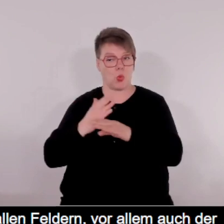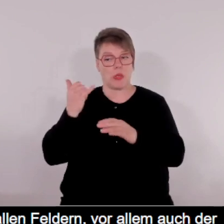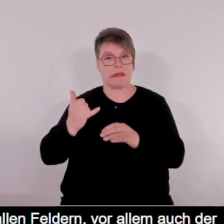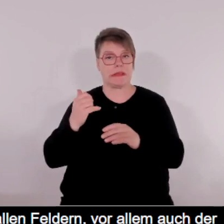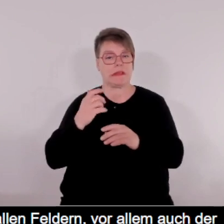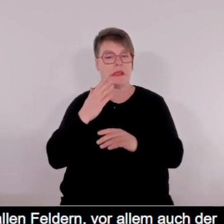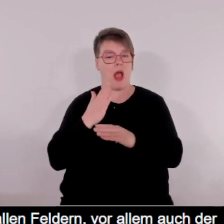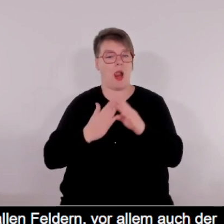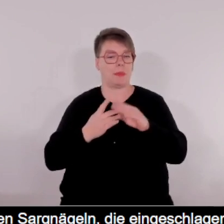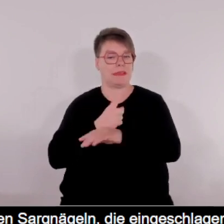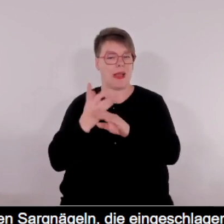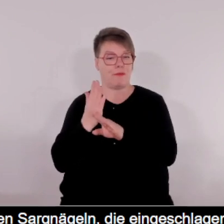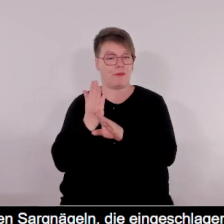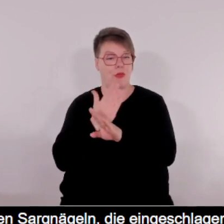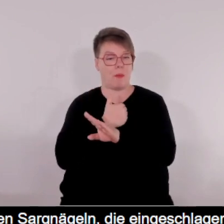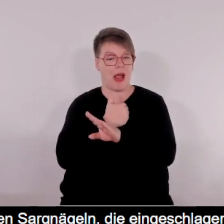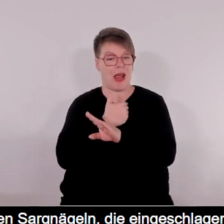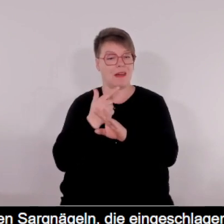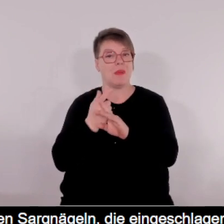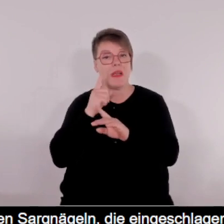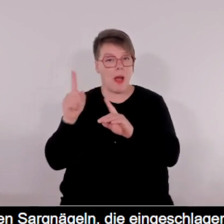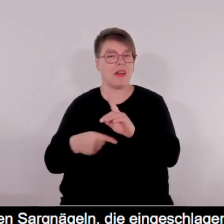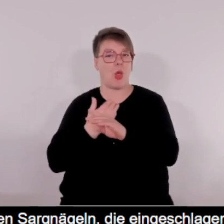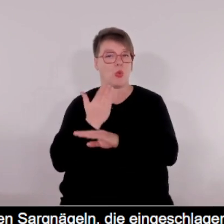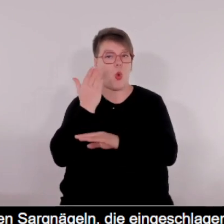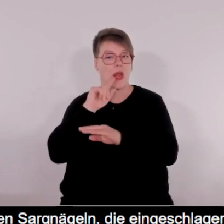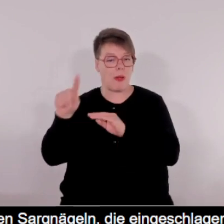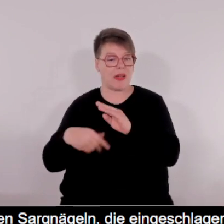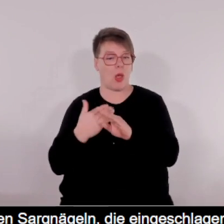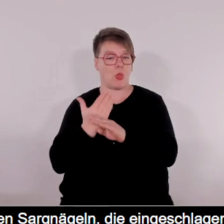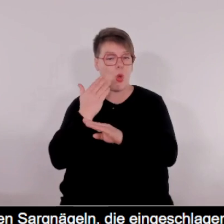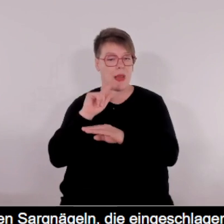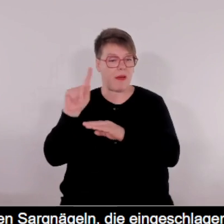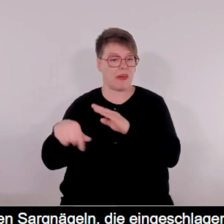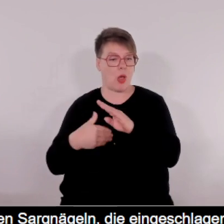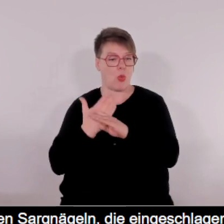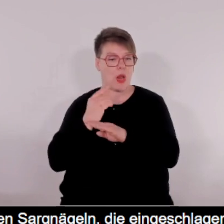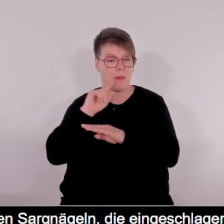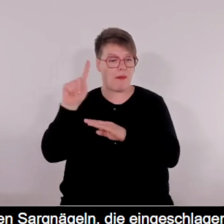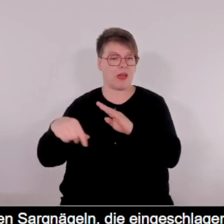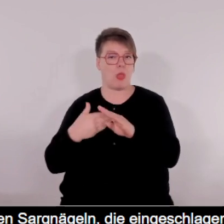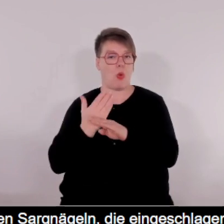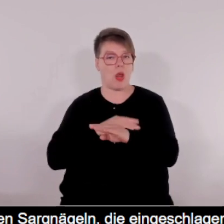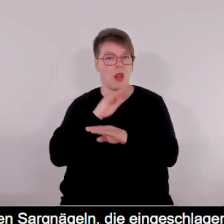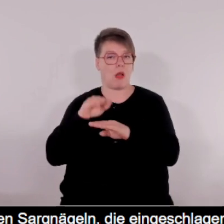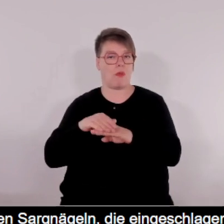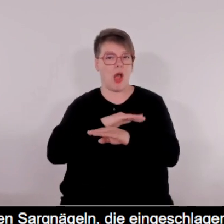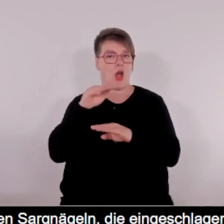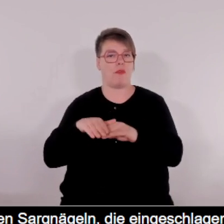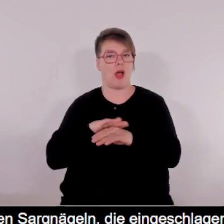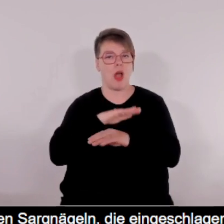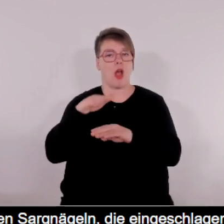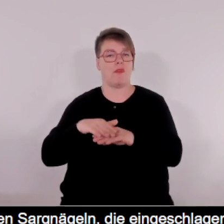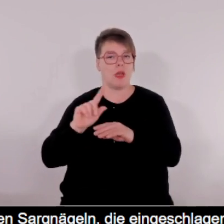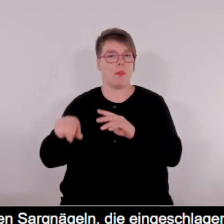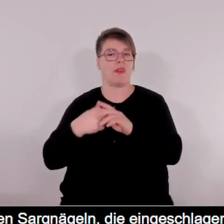nicht fallen, aber dafür muss dann die Kfz-Steuer gezahlt werden. Also ich kann nur sagen, die Botschaft